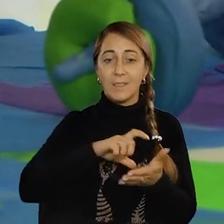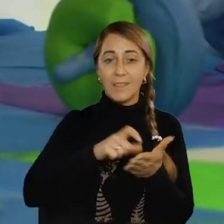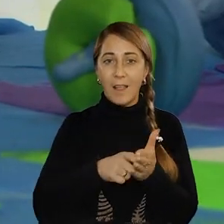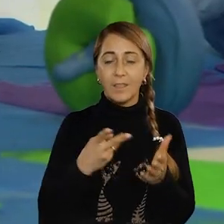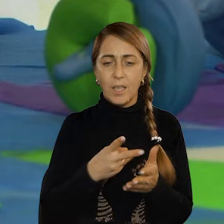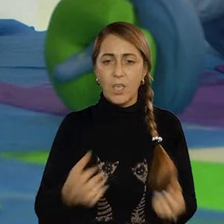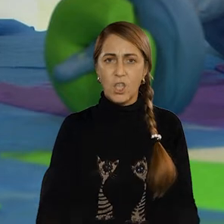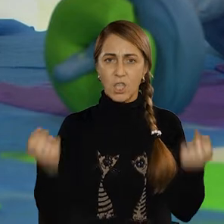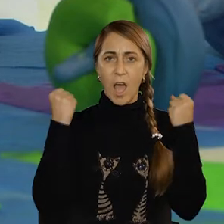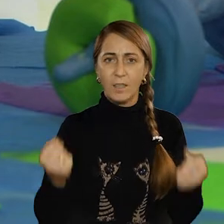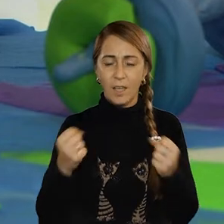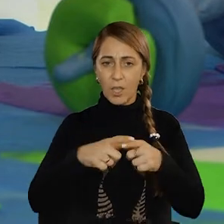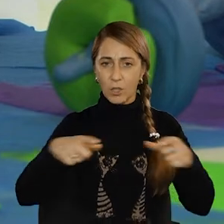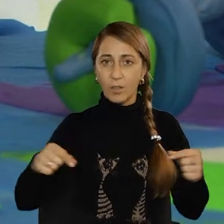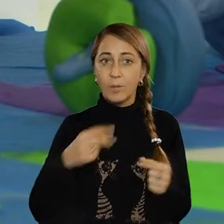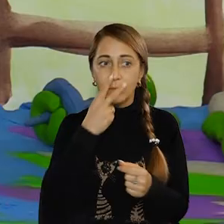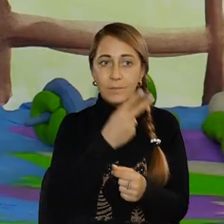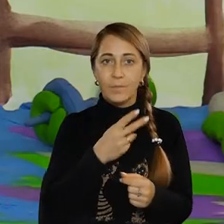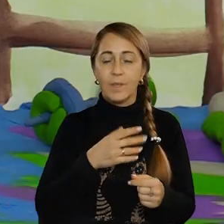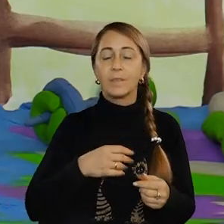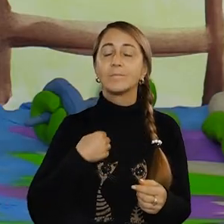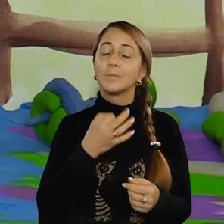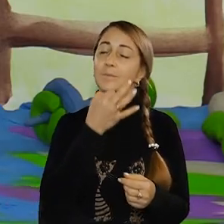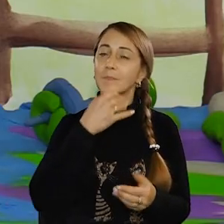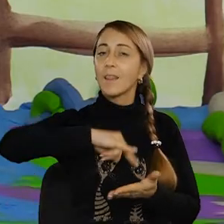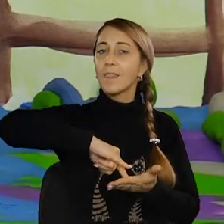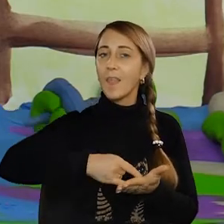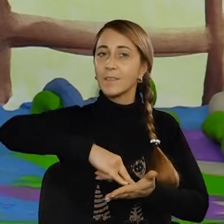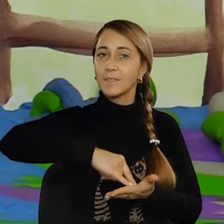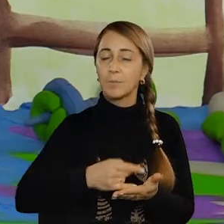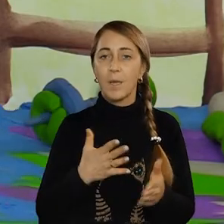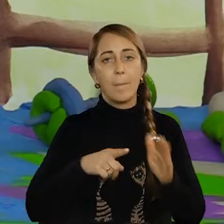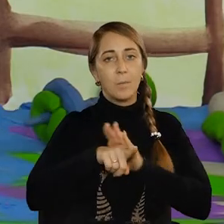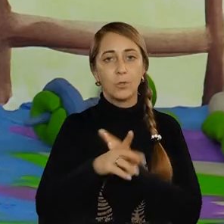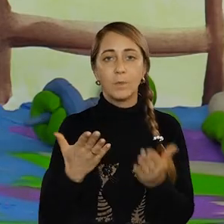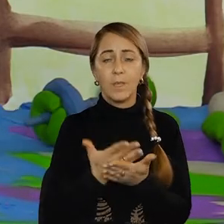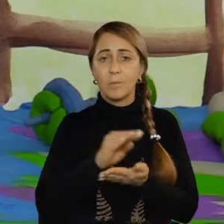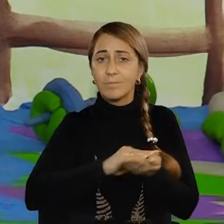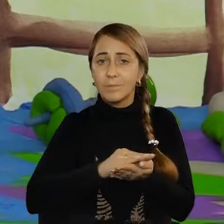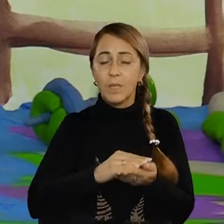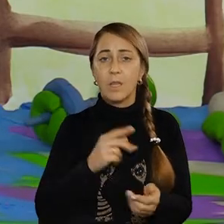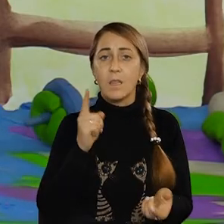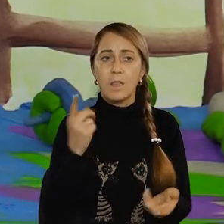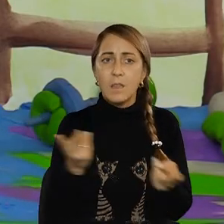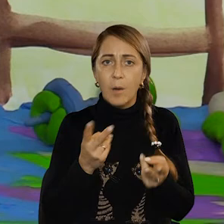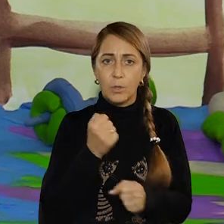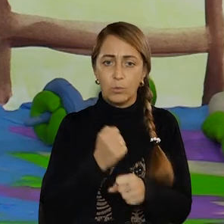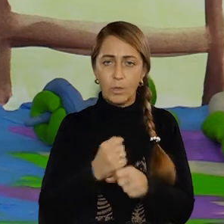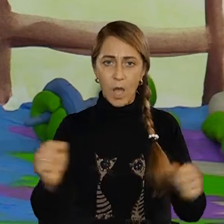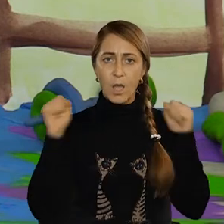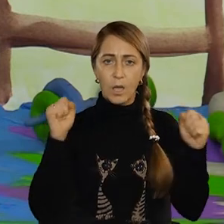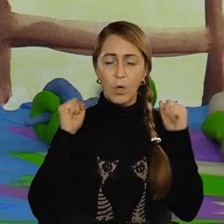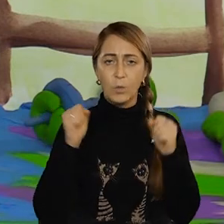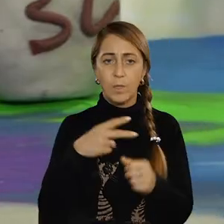штанги. Шоколадка ж захопилася танцями. Перед початком будь-якого тренування варто зробити розминку, проказав